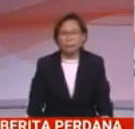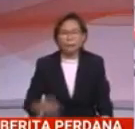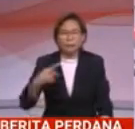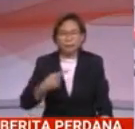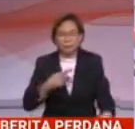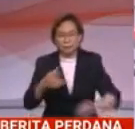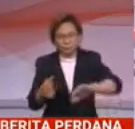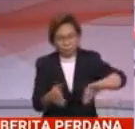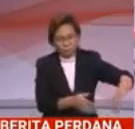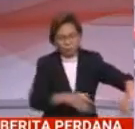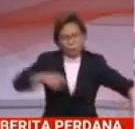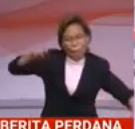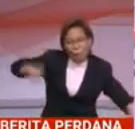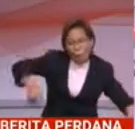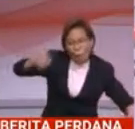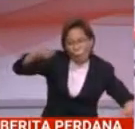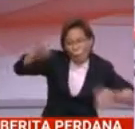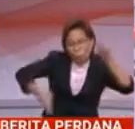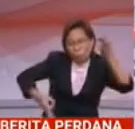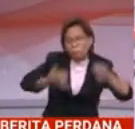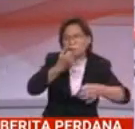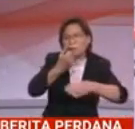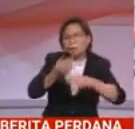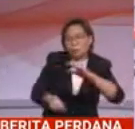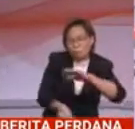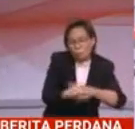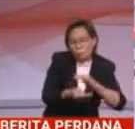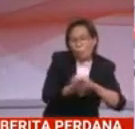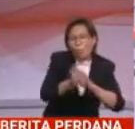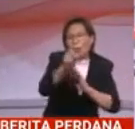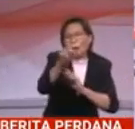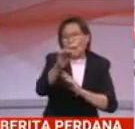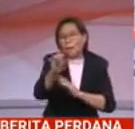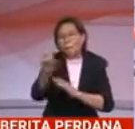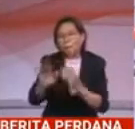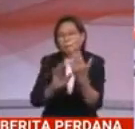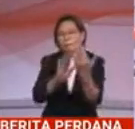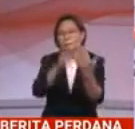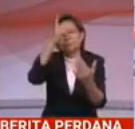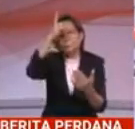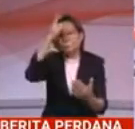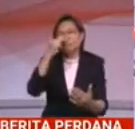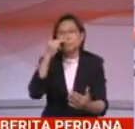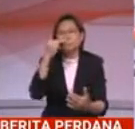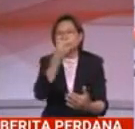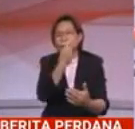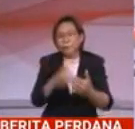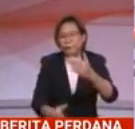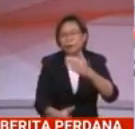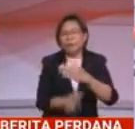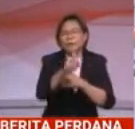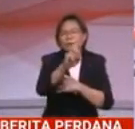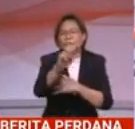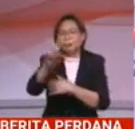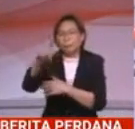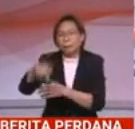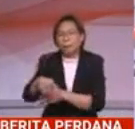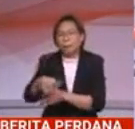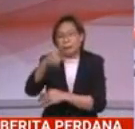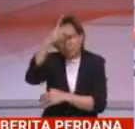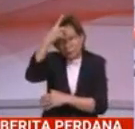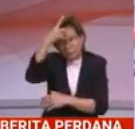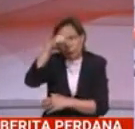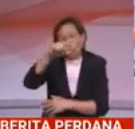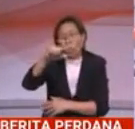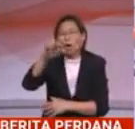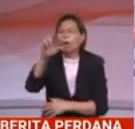Kita beralih ke perbicaraan kes penyelewengan dana 1MDB terhadap Datuk Seri Najib Tun Razak. Timbalan pendakwa raya kanan Datuk Seri